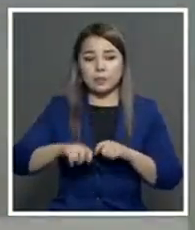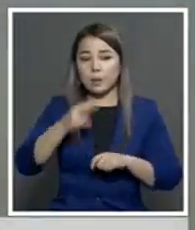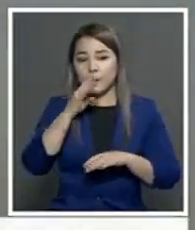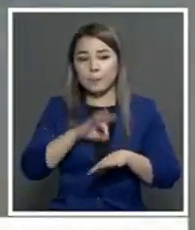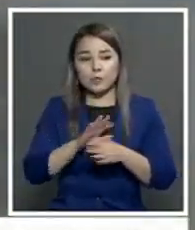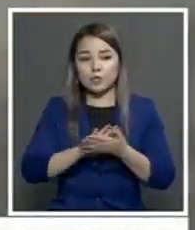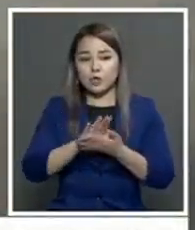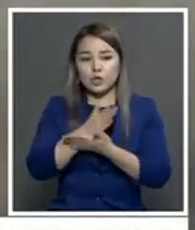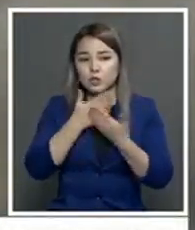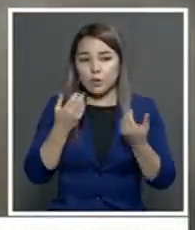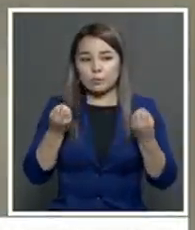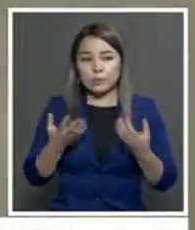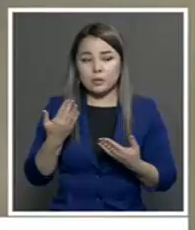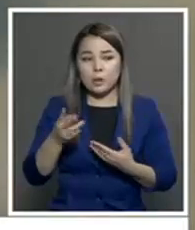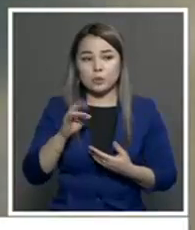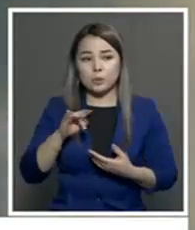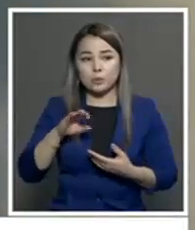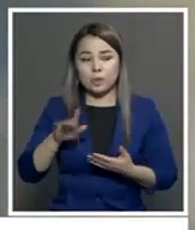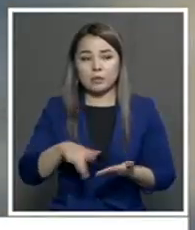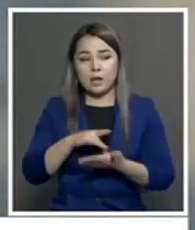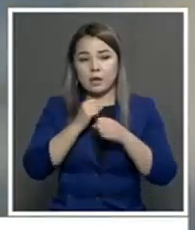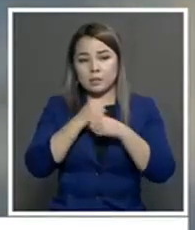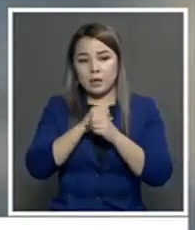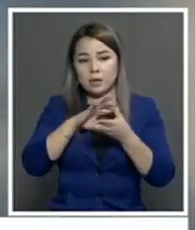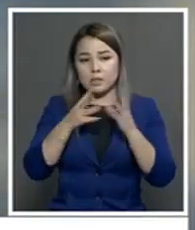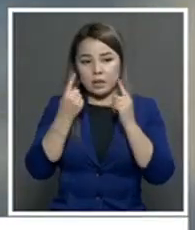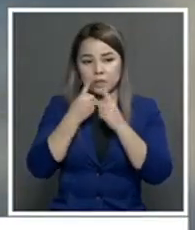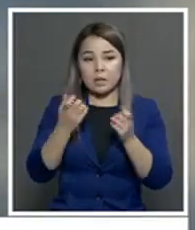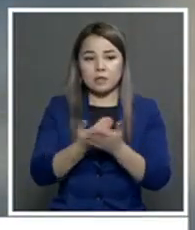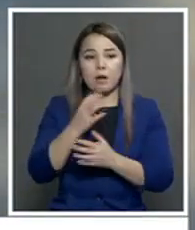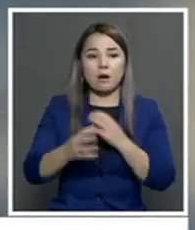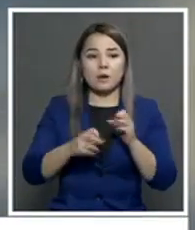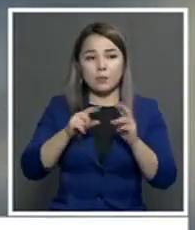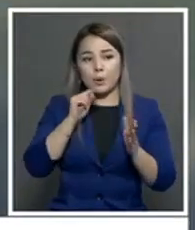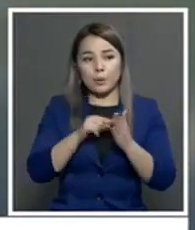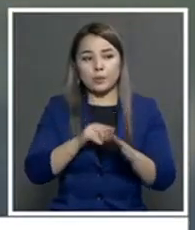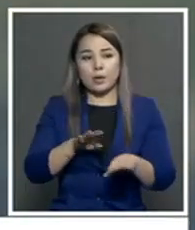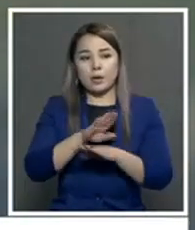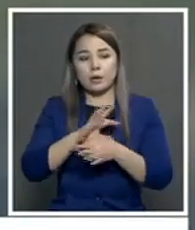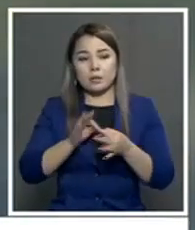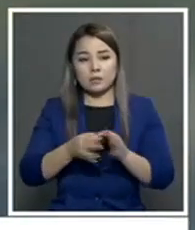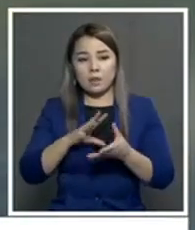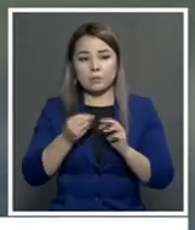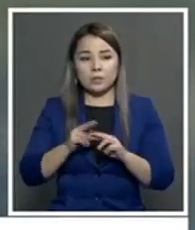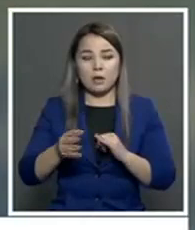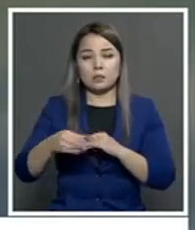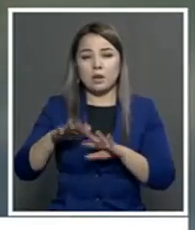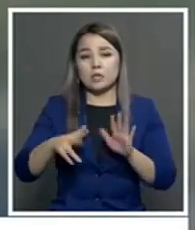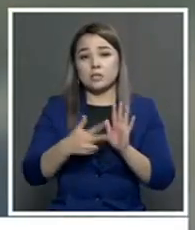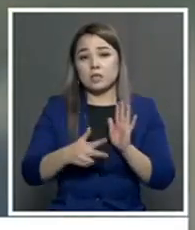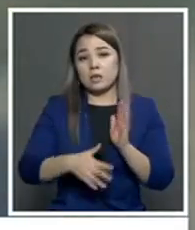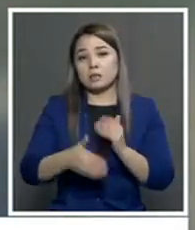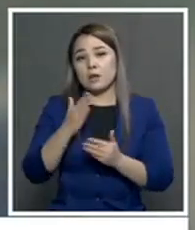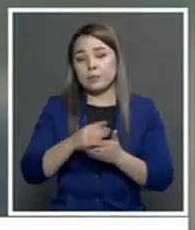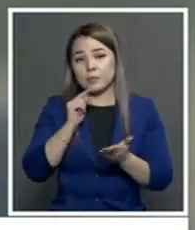тұмауы табылмады. Бұл Нұр-Сұлтандағы зертхананың жасаған қорытындысы, бұған дейін әлемдік құс жолында орналасқан резерват аумағынан 80-нен